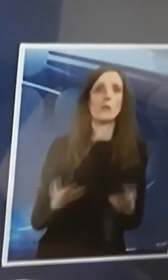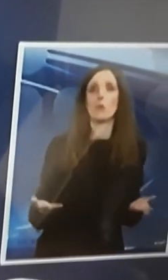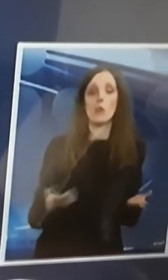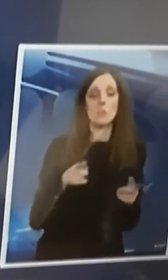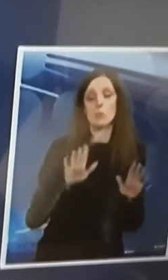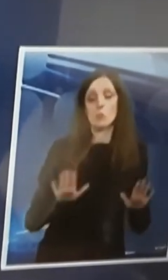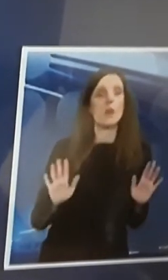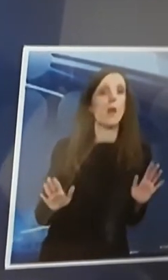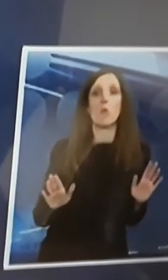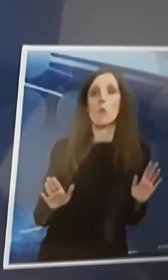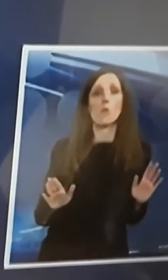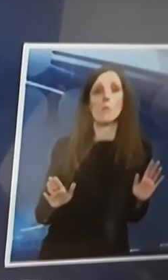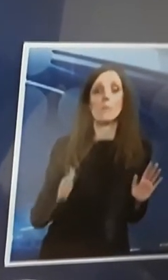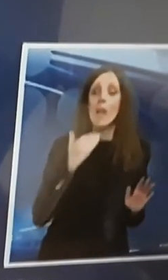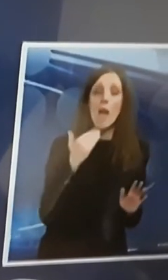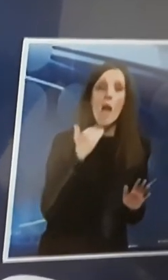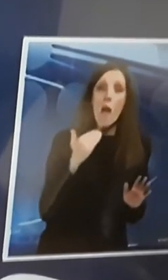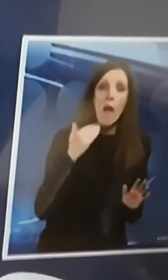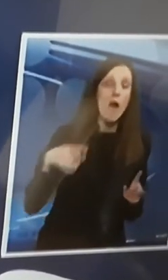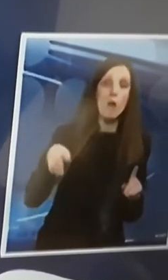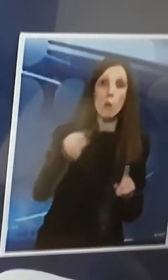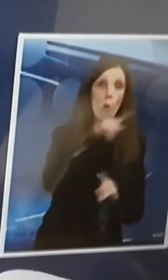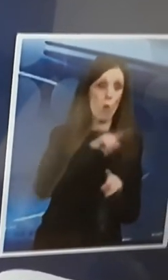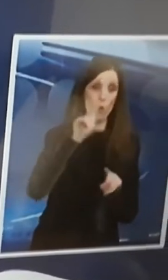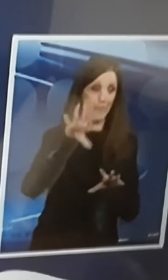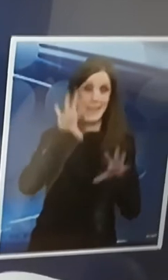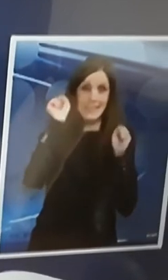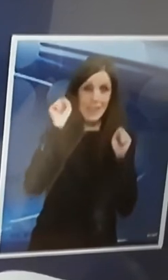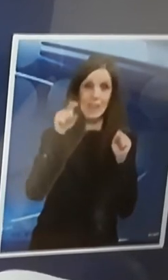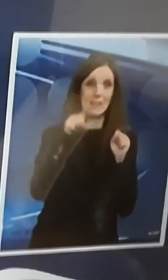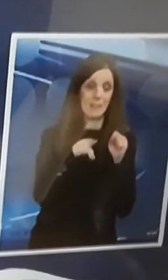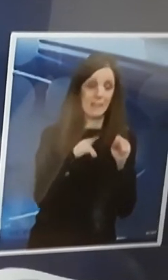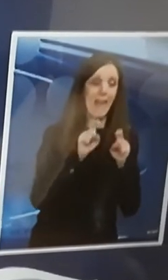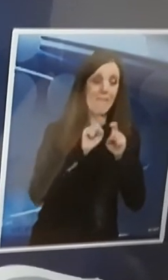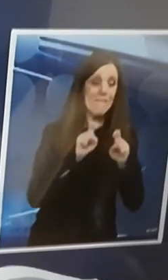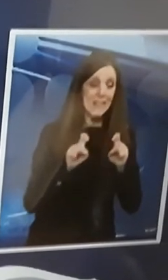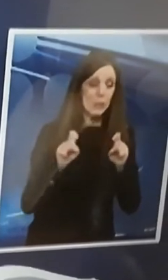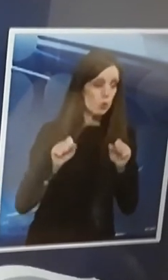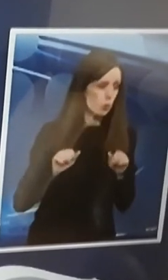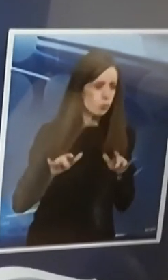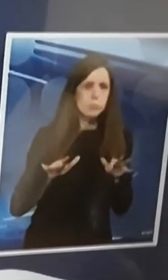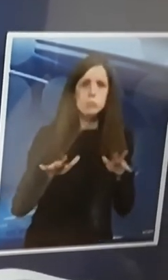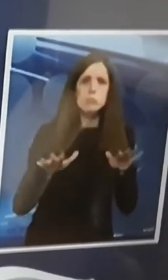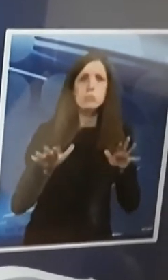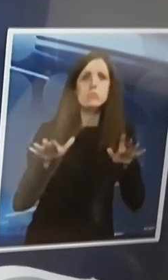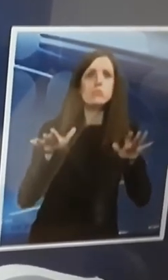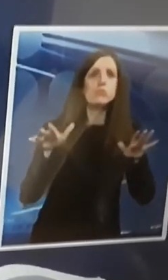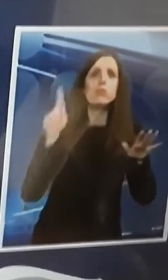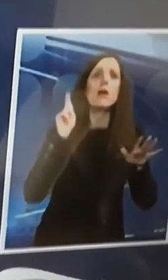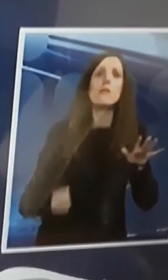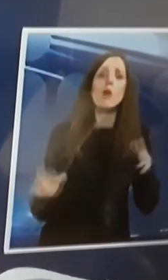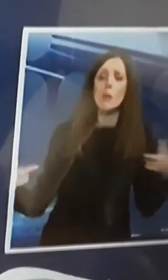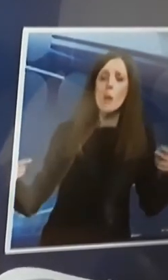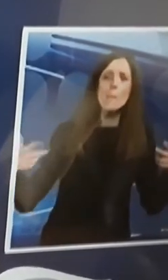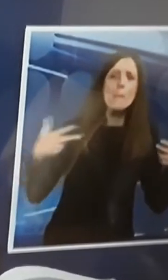Jer ako se ne razume da je virus u cirkulaciji i da je neophodno sprečiti